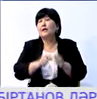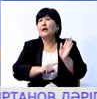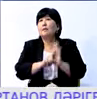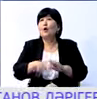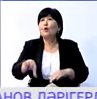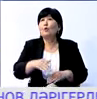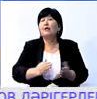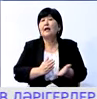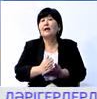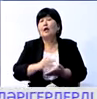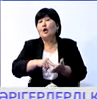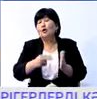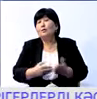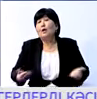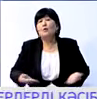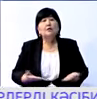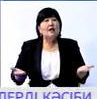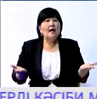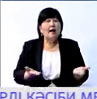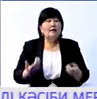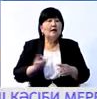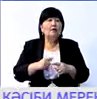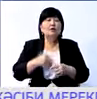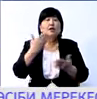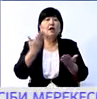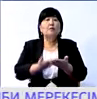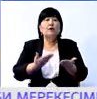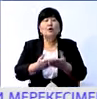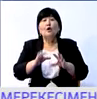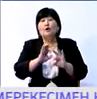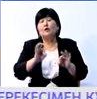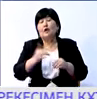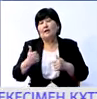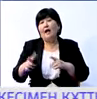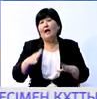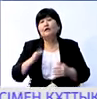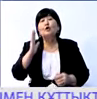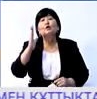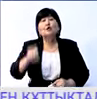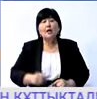өмірге енген жобаның өміршеңдігі қандай? Дәл осы бейнесюжетіміз әзірге әзірлік үстінде.